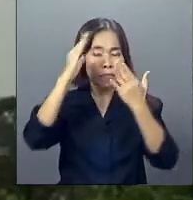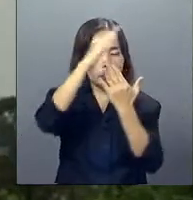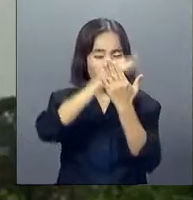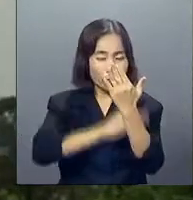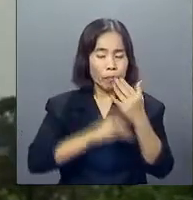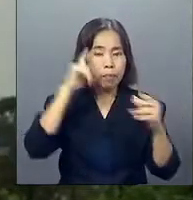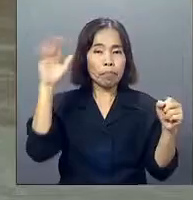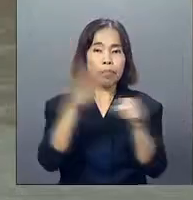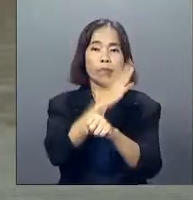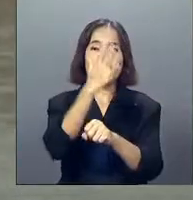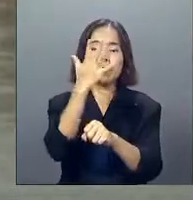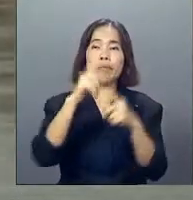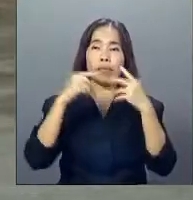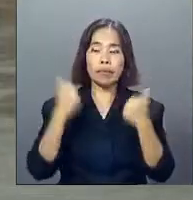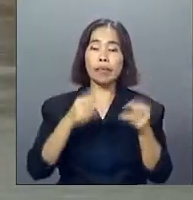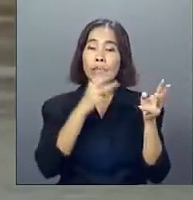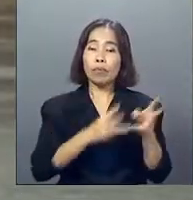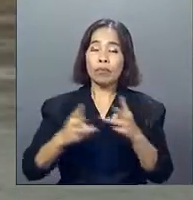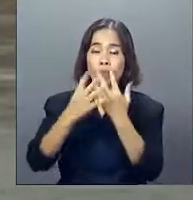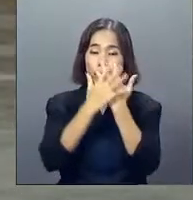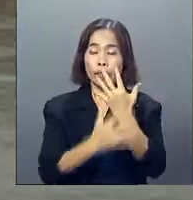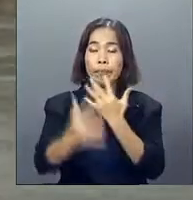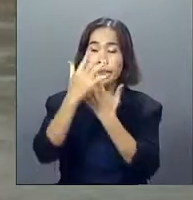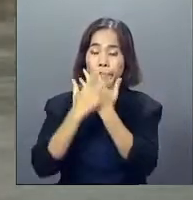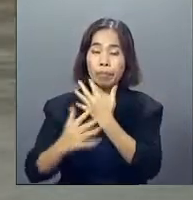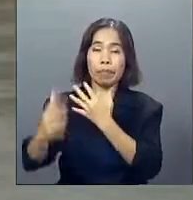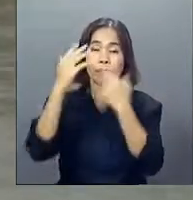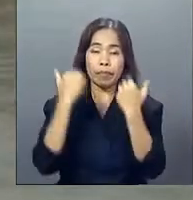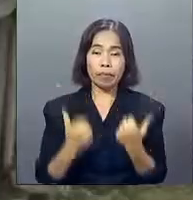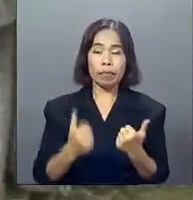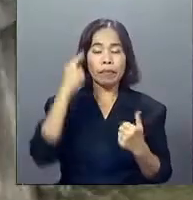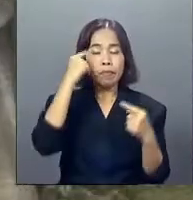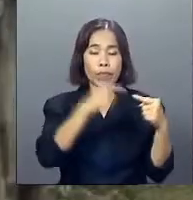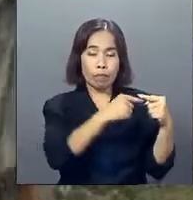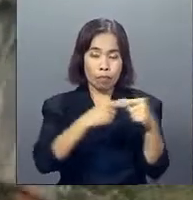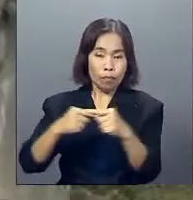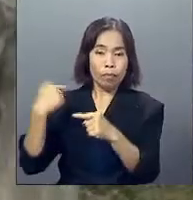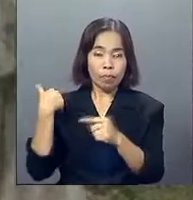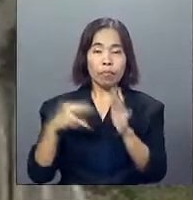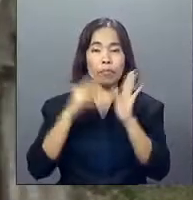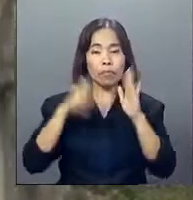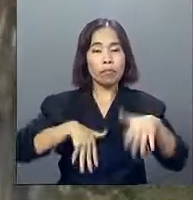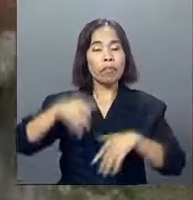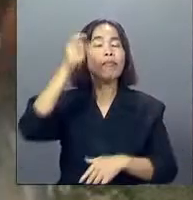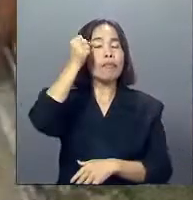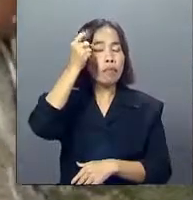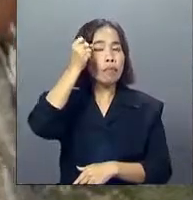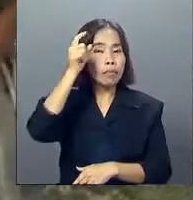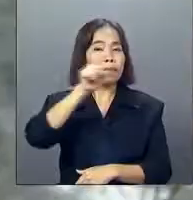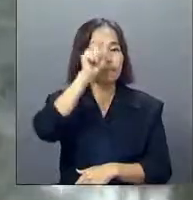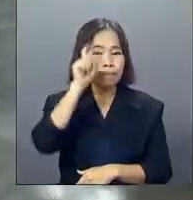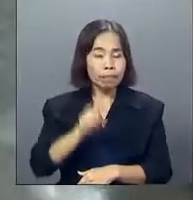เชื่อว่าการเปิดเวทีให้ความรู้ของภาควิชาการและภาคประชาสังคมอย่างต่อเนื่องจะทำให้ประชาชนในพื้นที่นั้นมีความตื่นตัวม